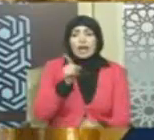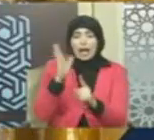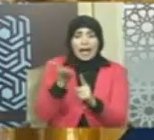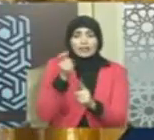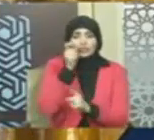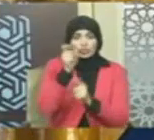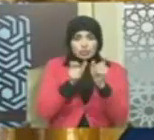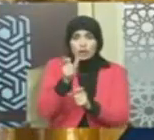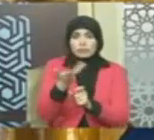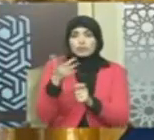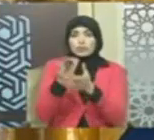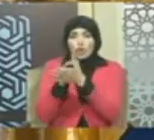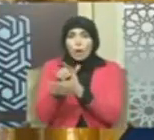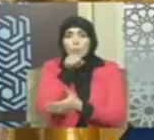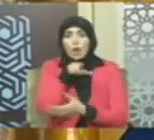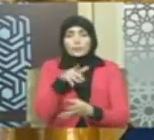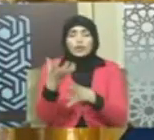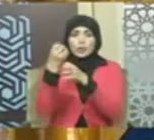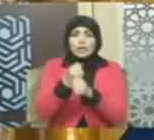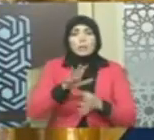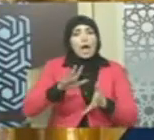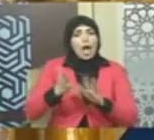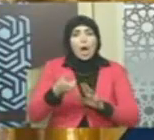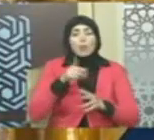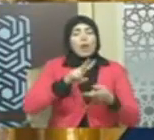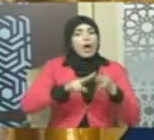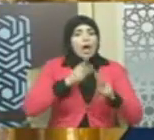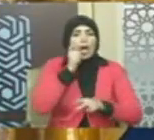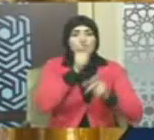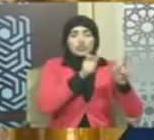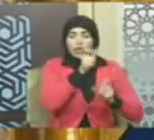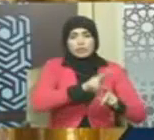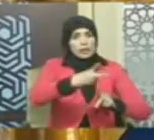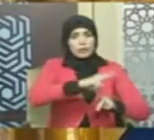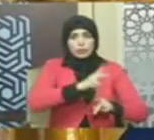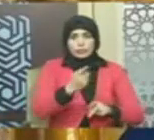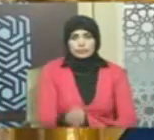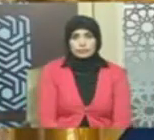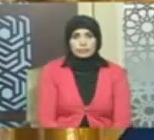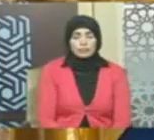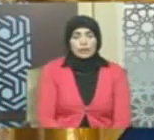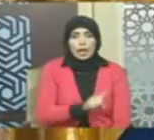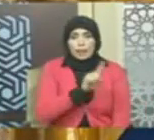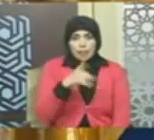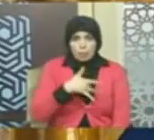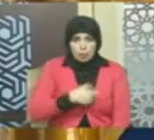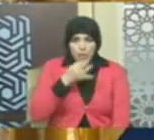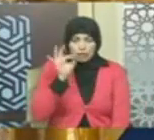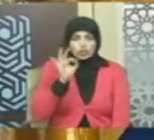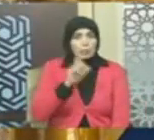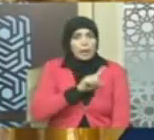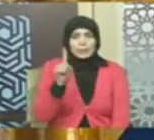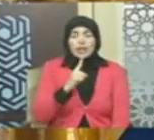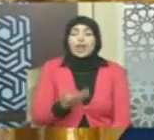الله صلى الله عليه وسلم ولا لغيرهم، صلوات ربي وسلامه